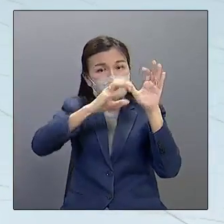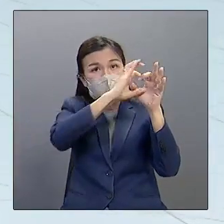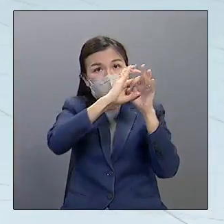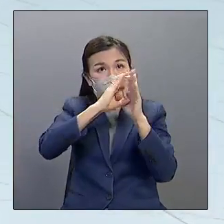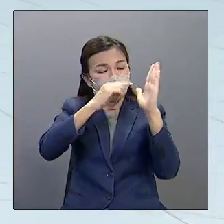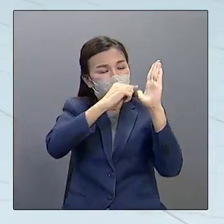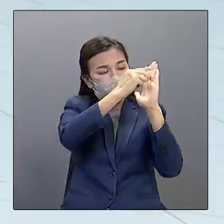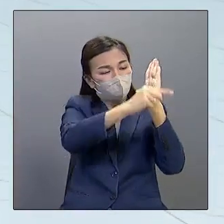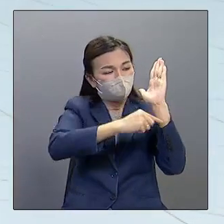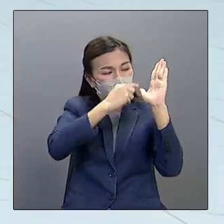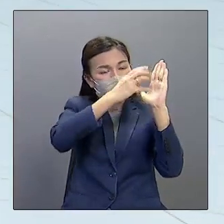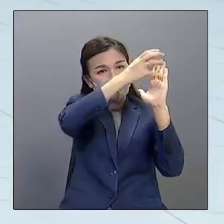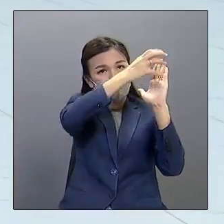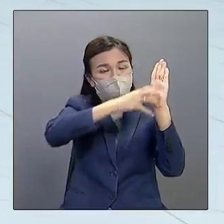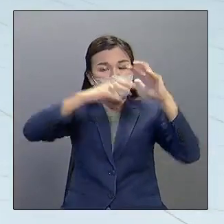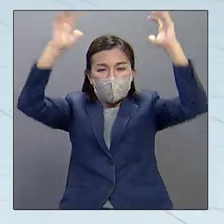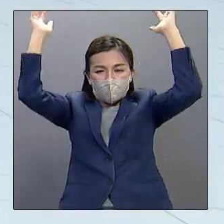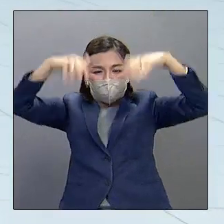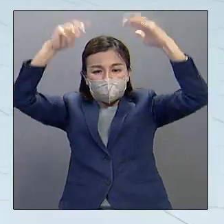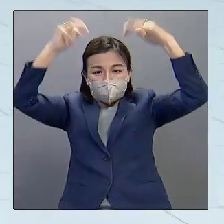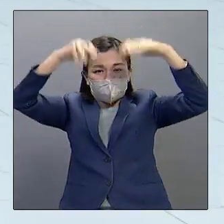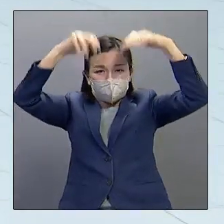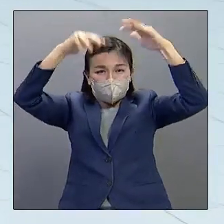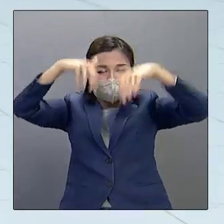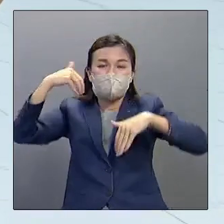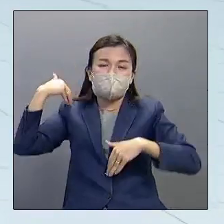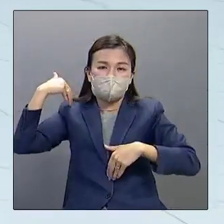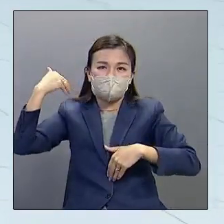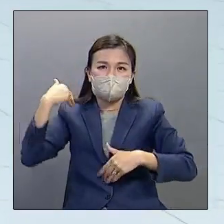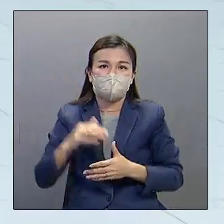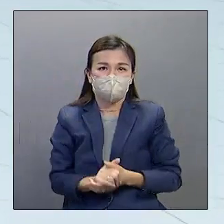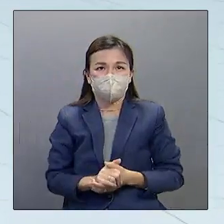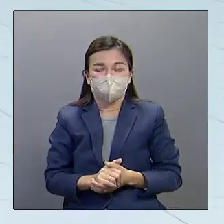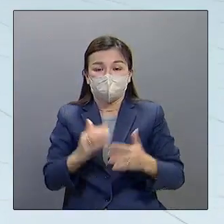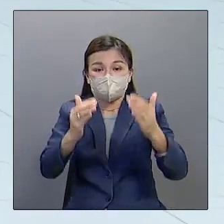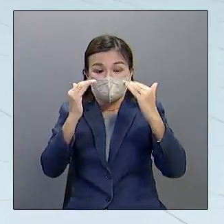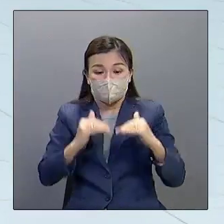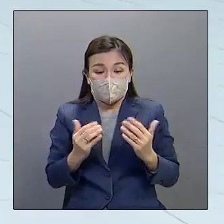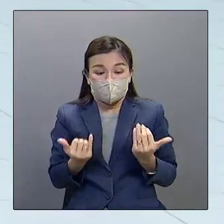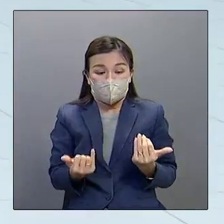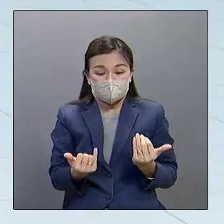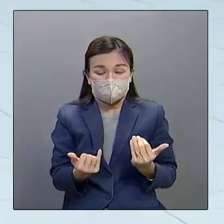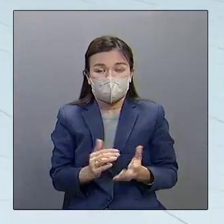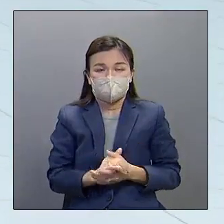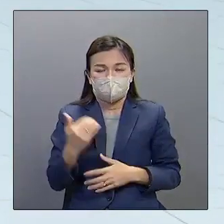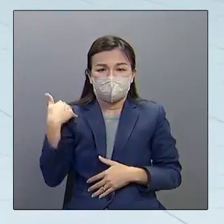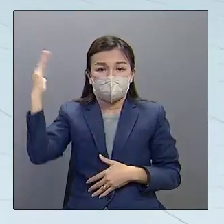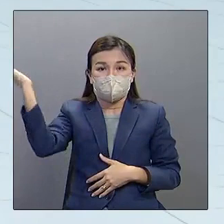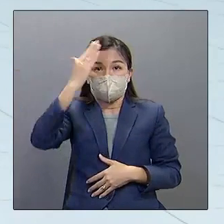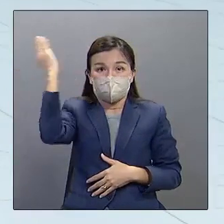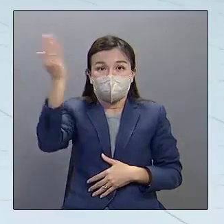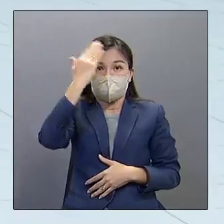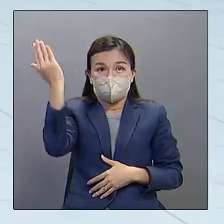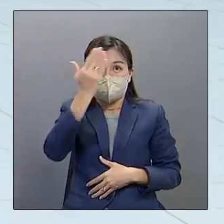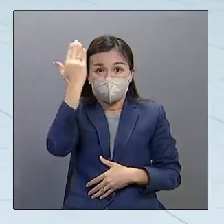านอยู่นี้นะคะจะทำให้เกิดฝนตกหนักขึ้นเป็นบริเวณกว้างค่ะไม่เพียงเท่านั้นนะคะในวันนี้ก็ยังมีกระแสลมที่พัดเข้ามาถึง2ทิศ